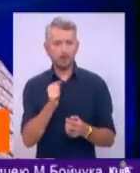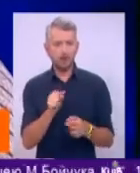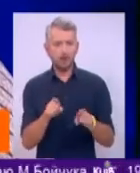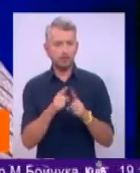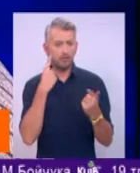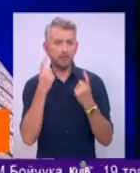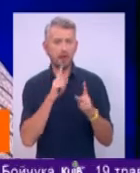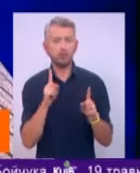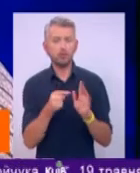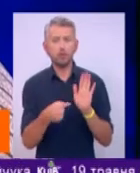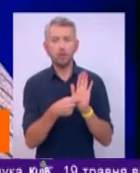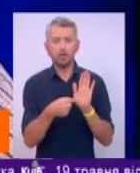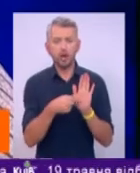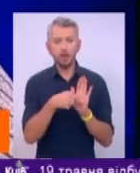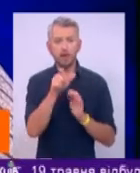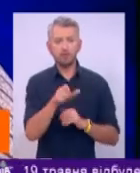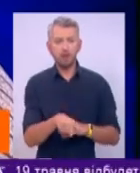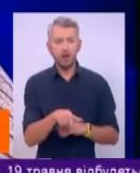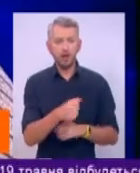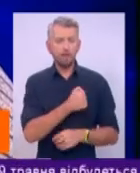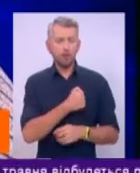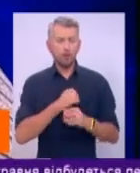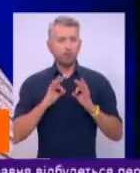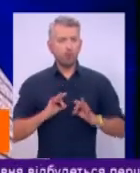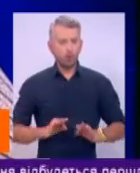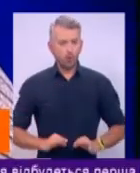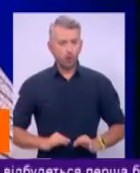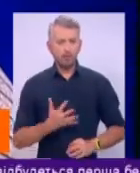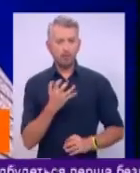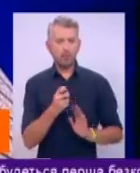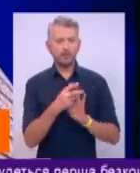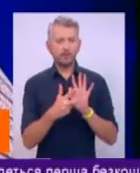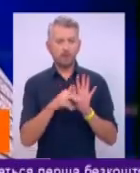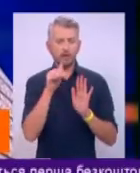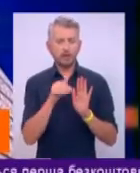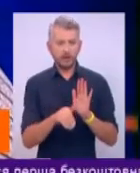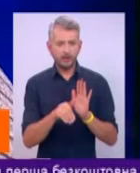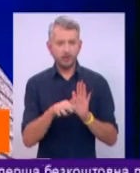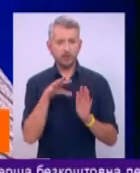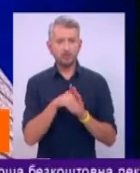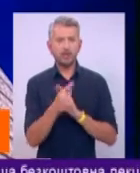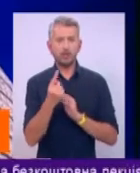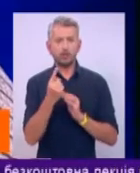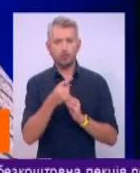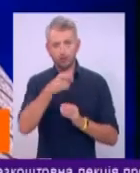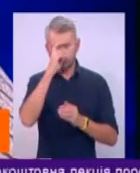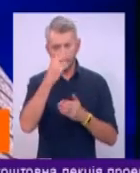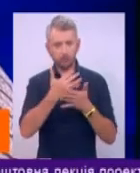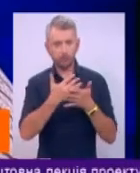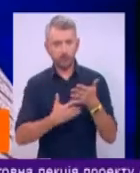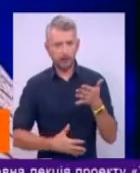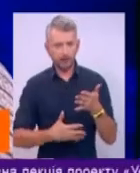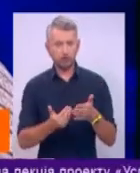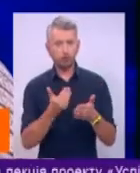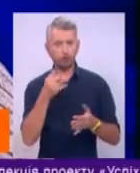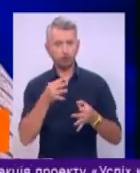даними, на які посилається пан військовий прокурор, 518 тисяч в єдиному державному реєстрі досудових